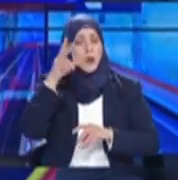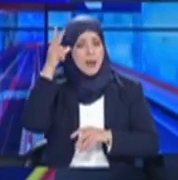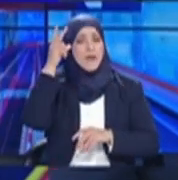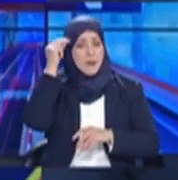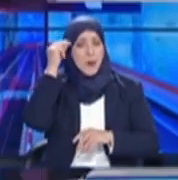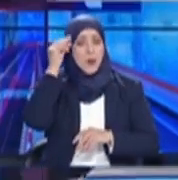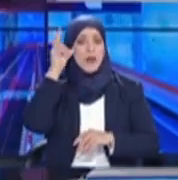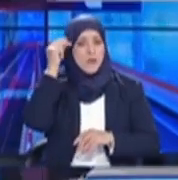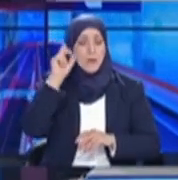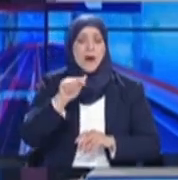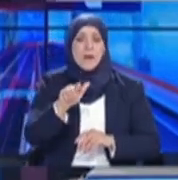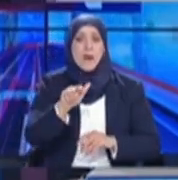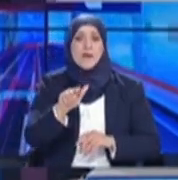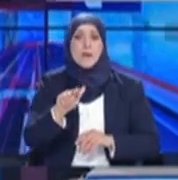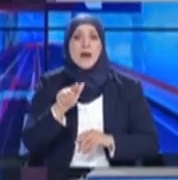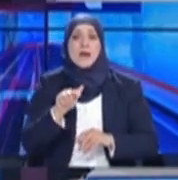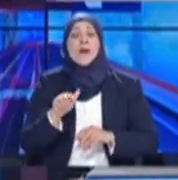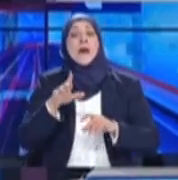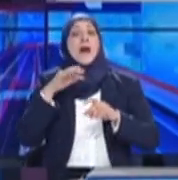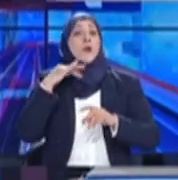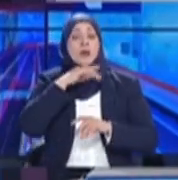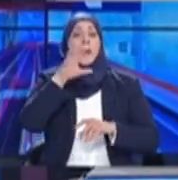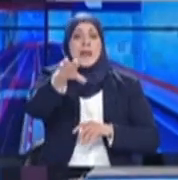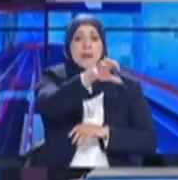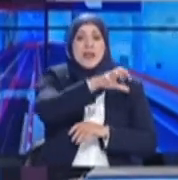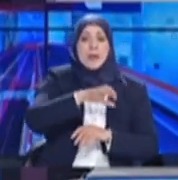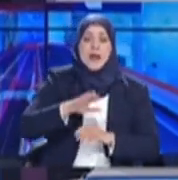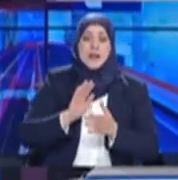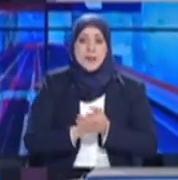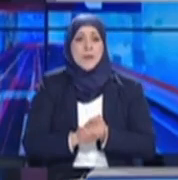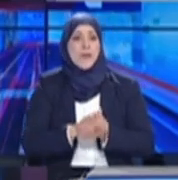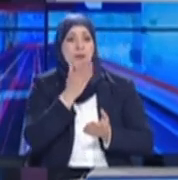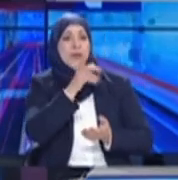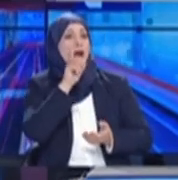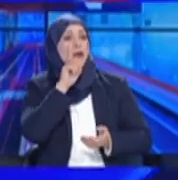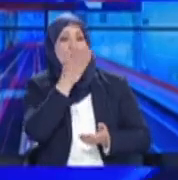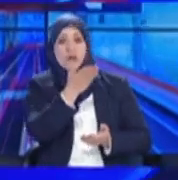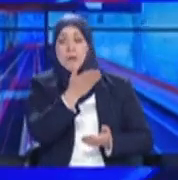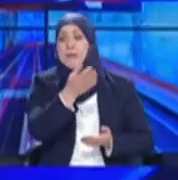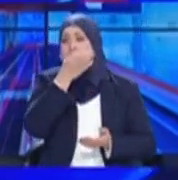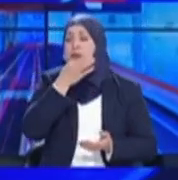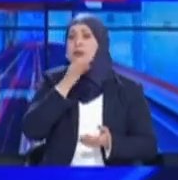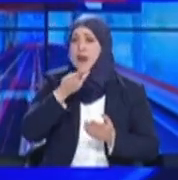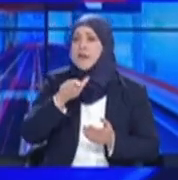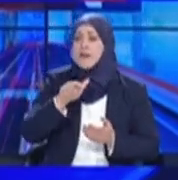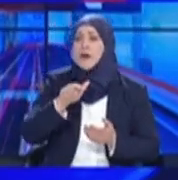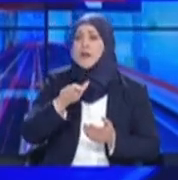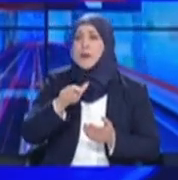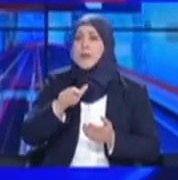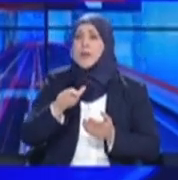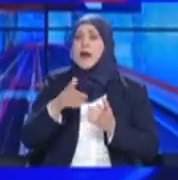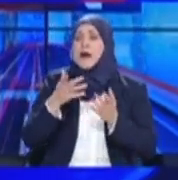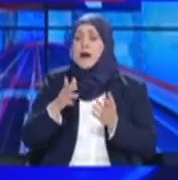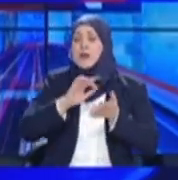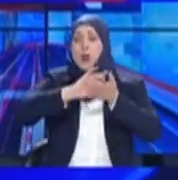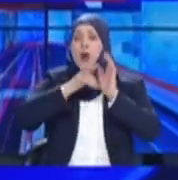مسؤوليه تمنى الان شوف احنا اليوم في الحقيقه خلينا نقول له عند المواطنين ولا